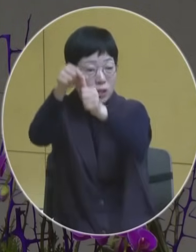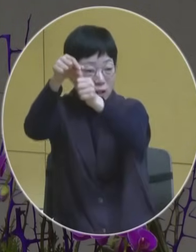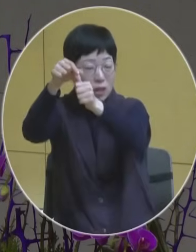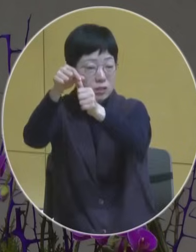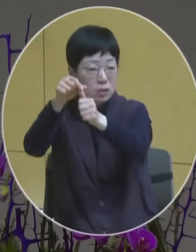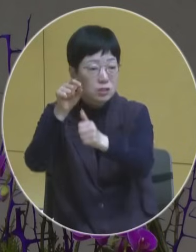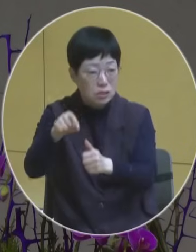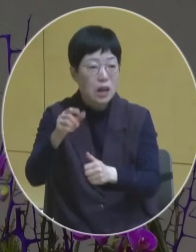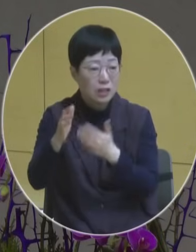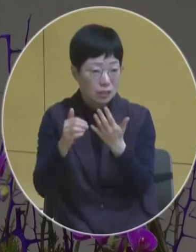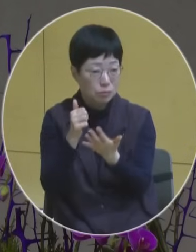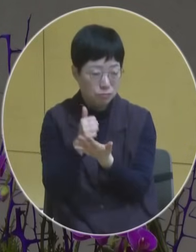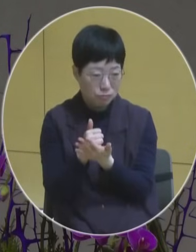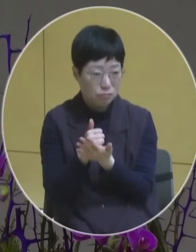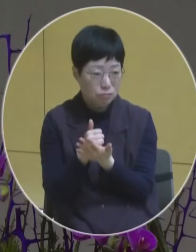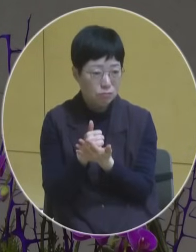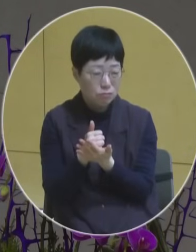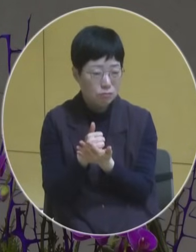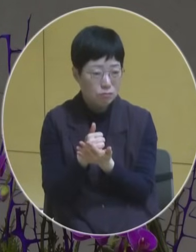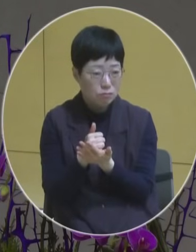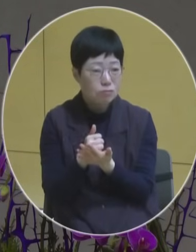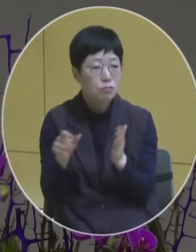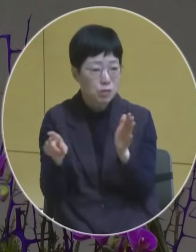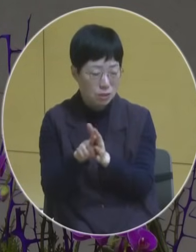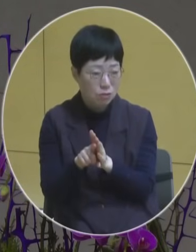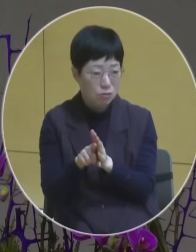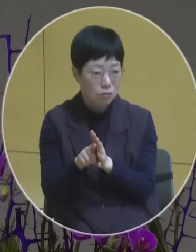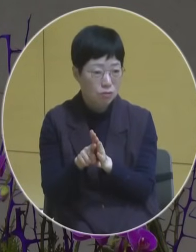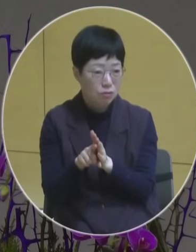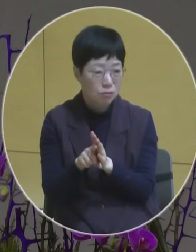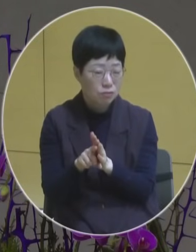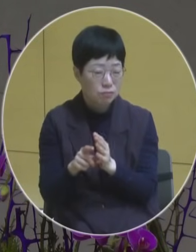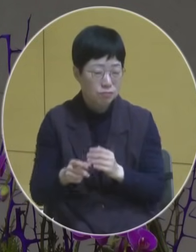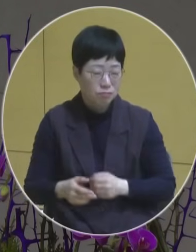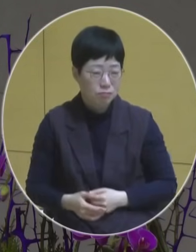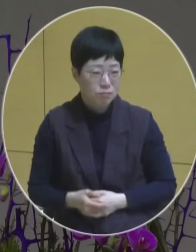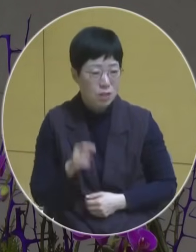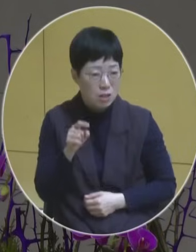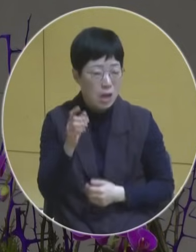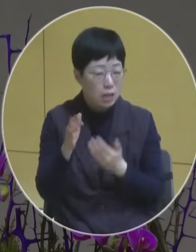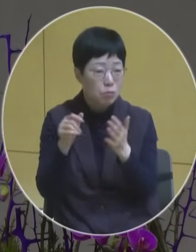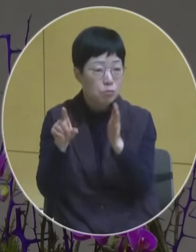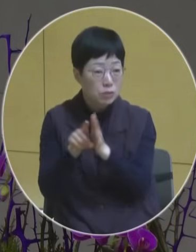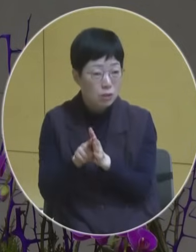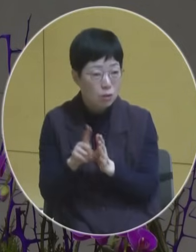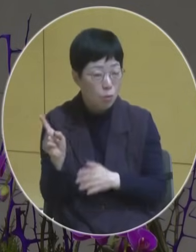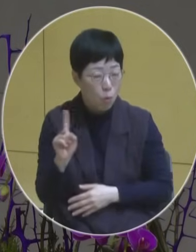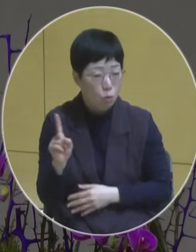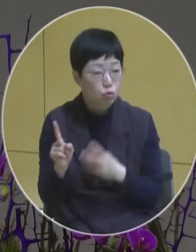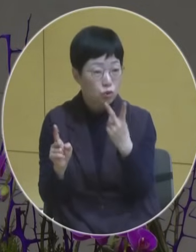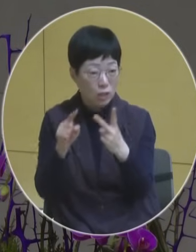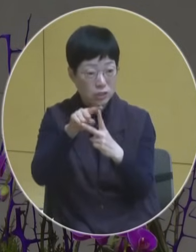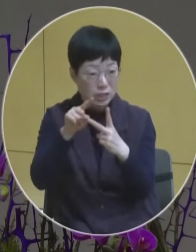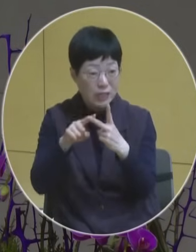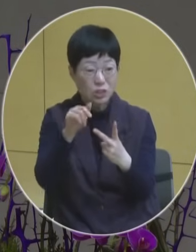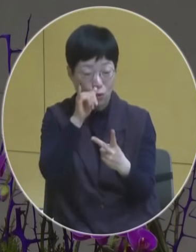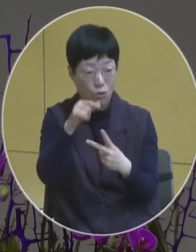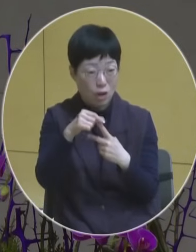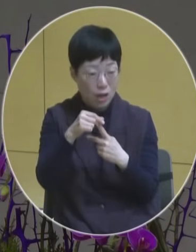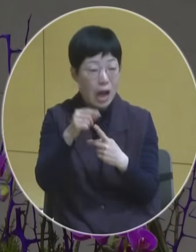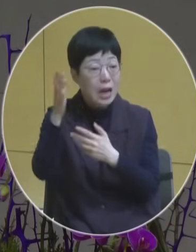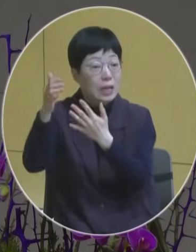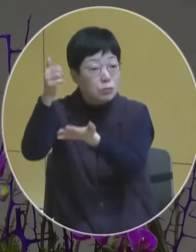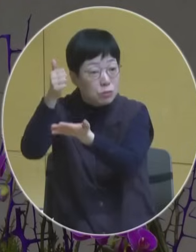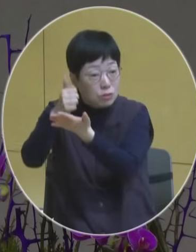주신 바로 그 하나님, 그 하나님을 믿는다는 거예요. 이 하나님을 믿는다는 것은 두 가지 의미로 볼 수 있습니다.